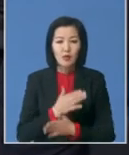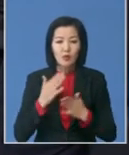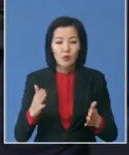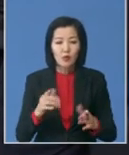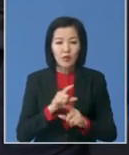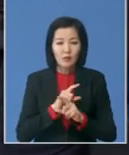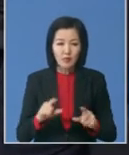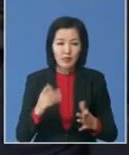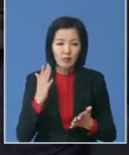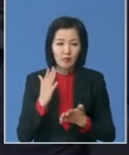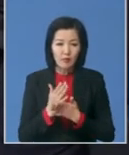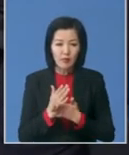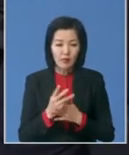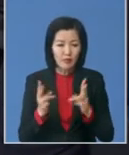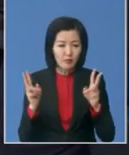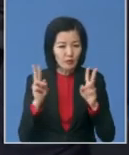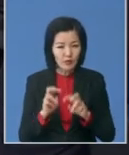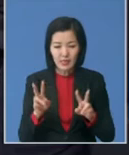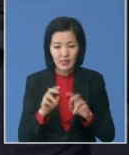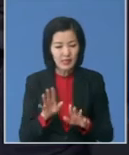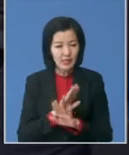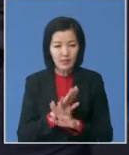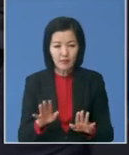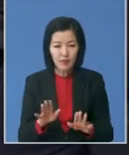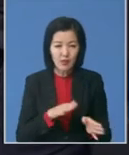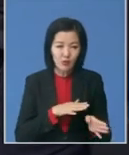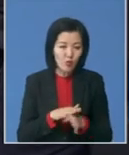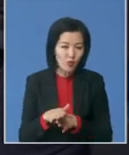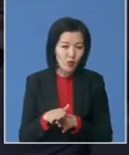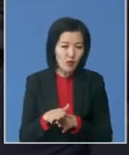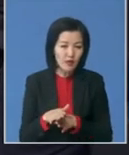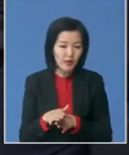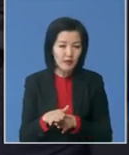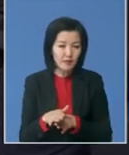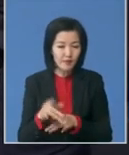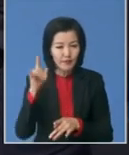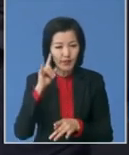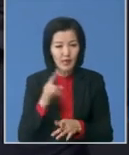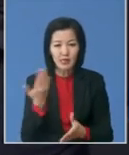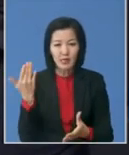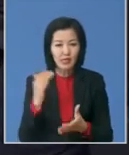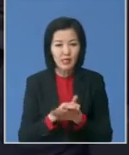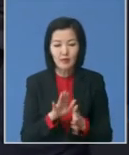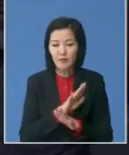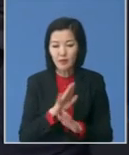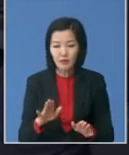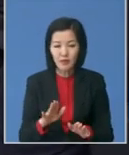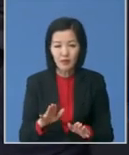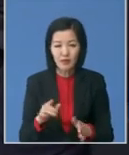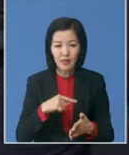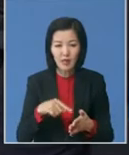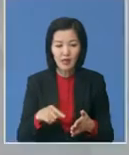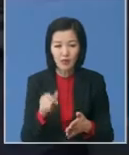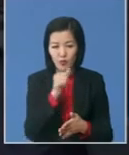қалыптастырған ақын, әлі зерттелмеген ақын, әлі толық қазақ танып білмеген ақын. Құпия сыры